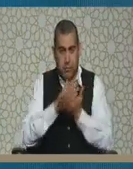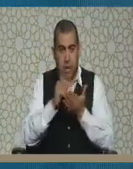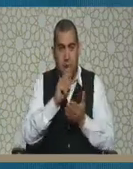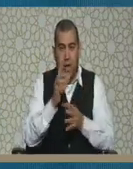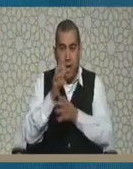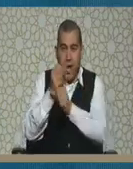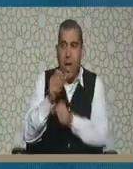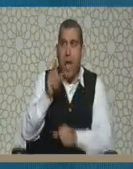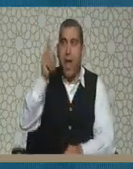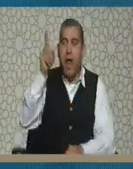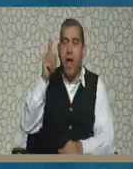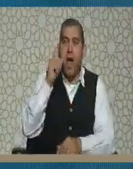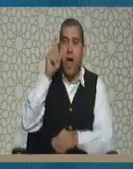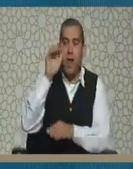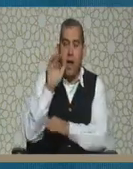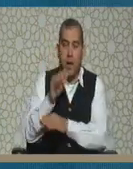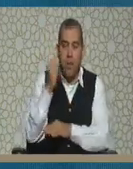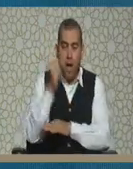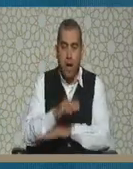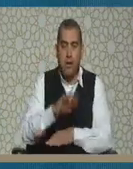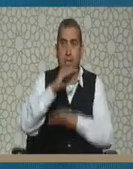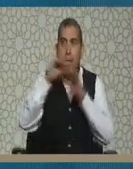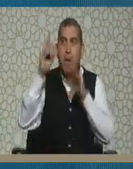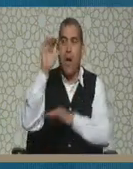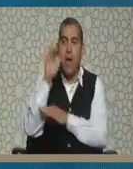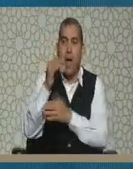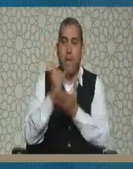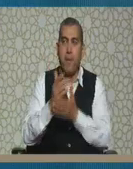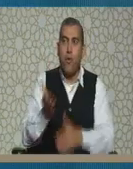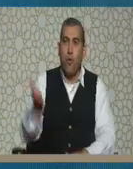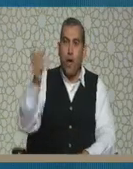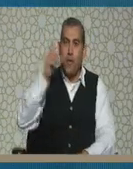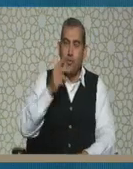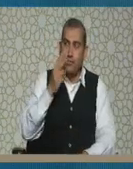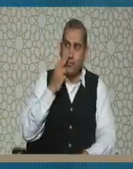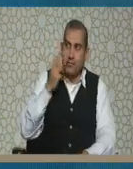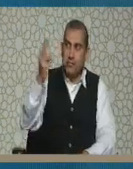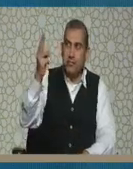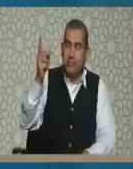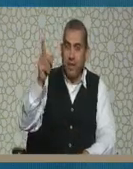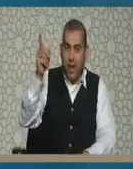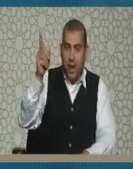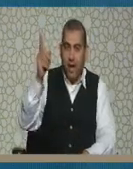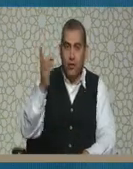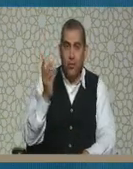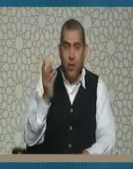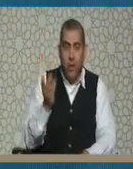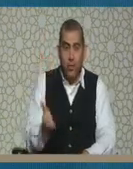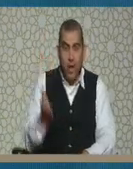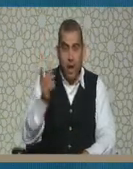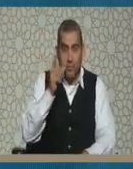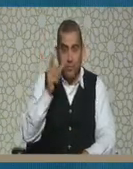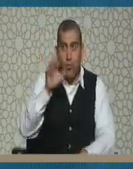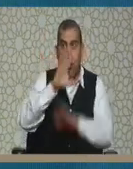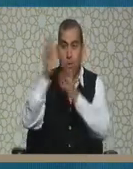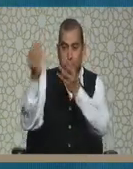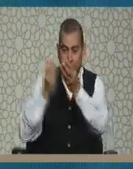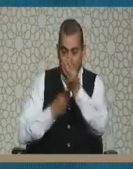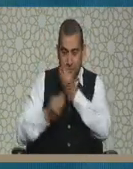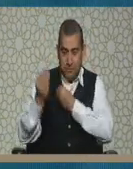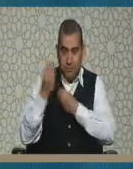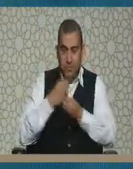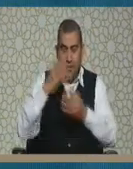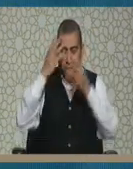برب الارض والسماوات والنظر الى ان الله سبحانه وتعالى كل ما ياتيك منه محض